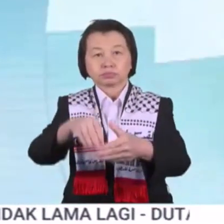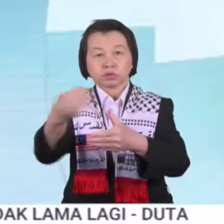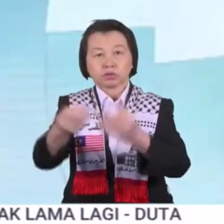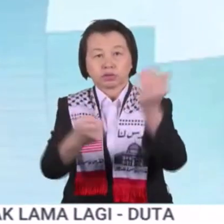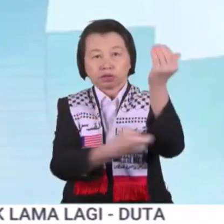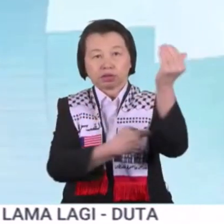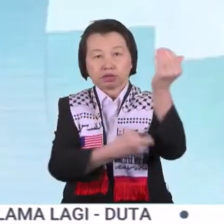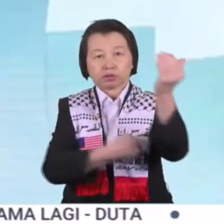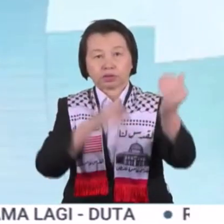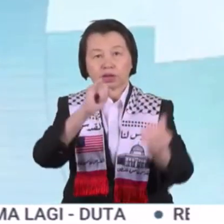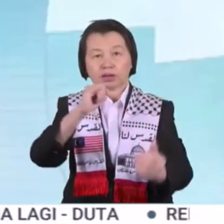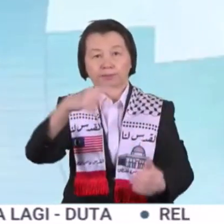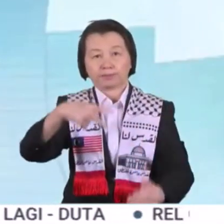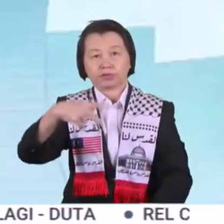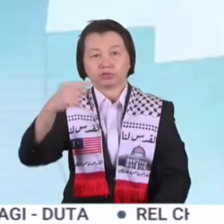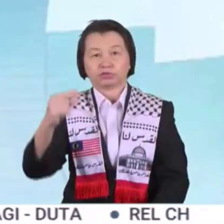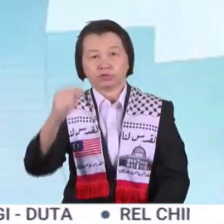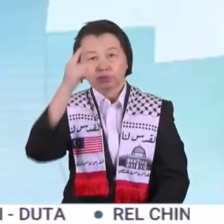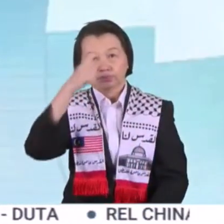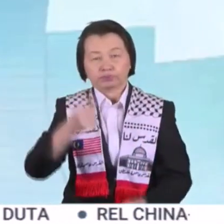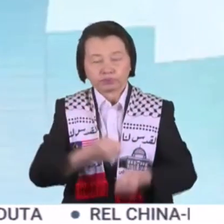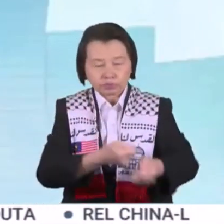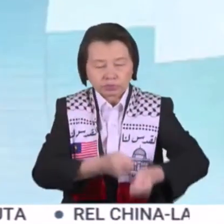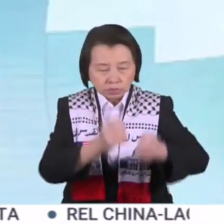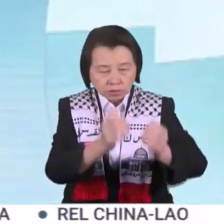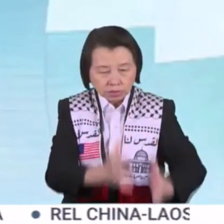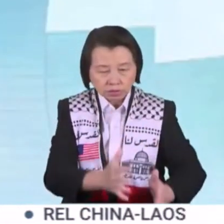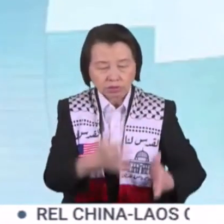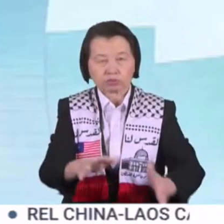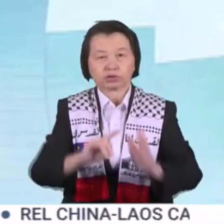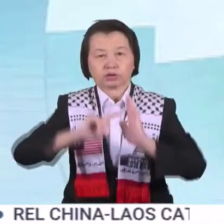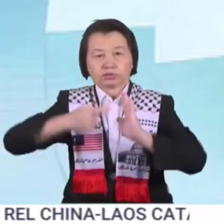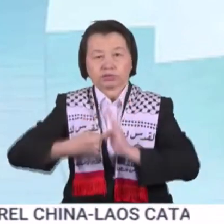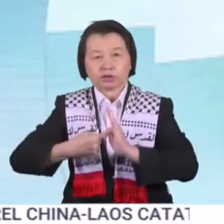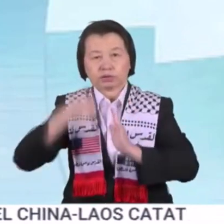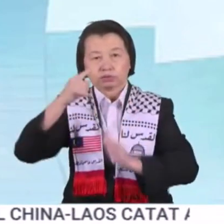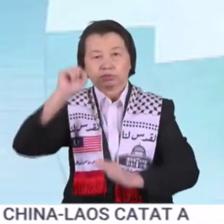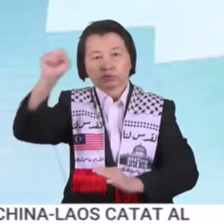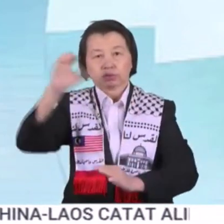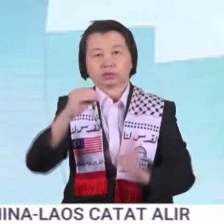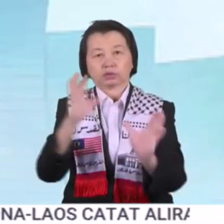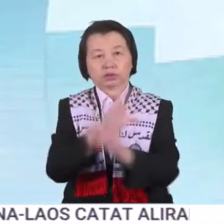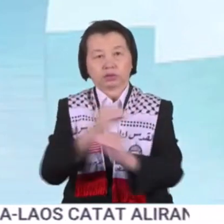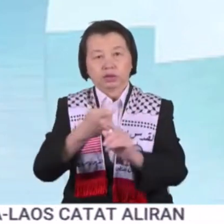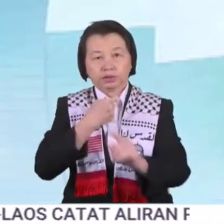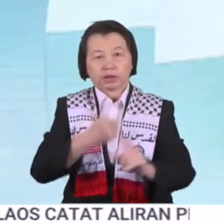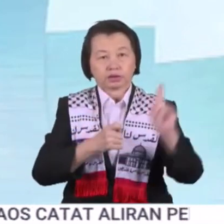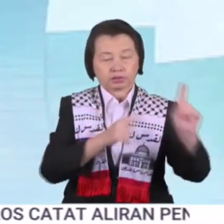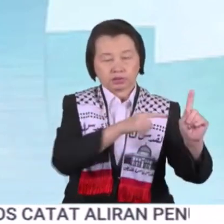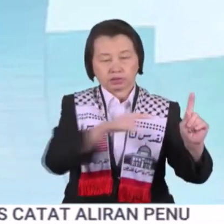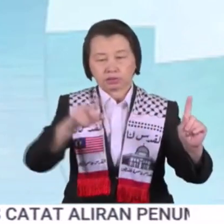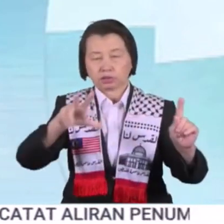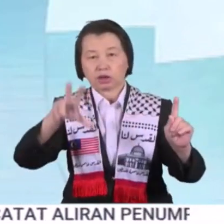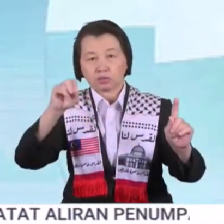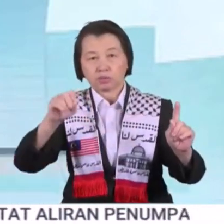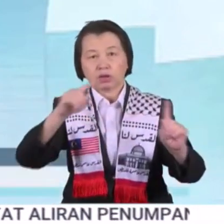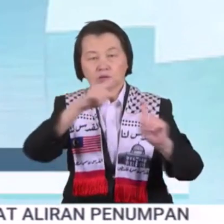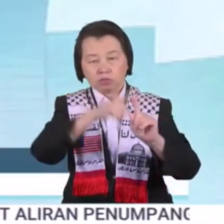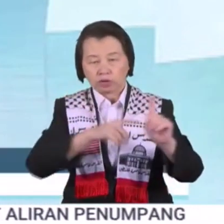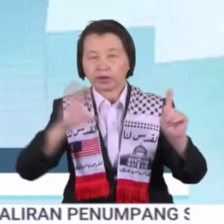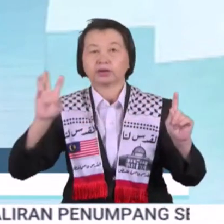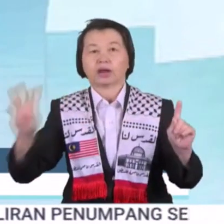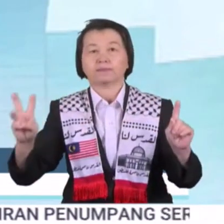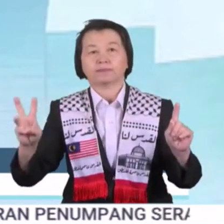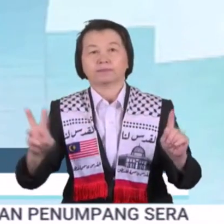Insentif pengeluaran getah IPG untuk pekerja-pekerja telah diaktifkan untuk Sabah dan Sarawak dari 1 hingga 30 Jun